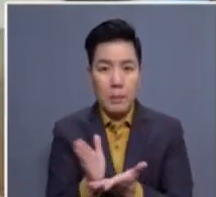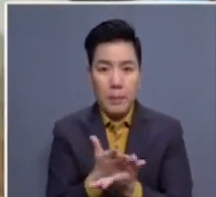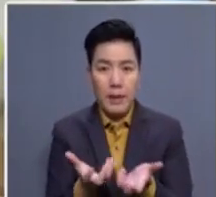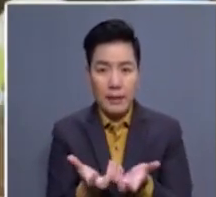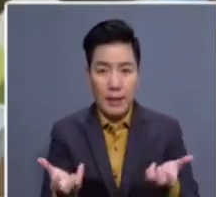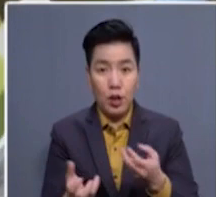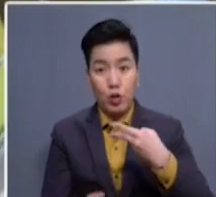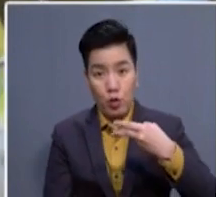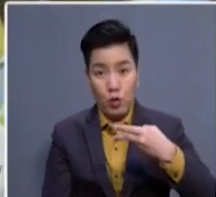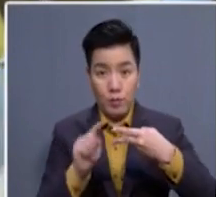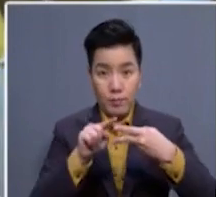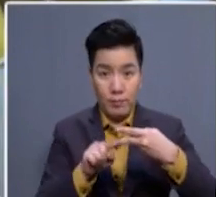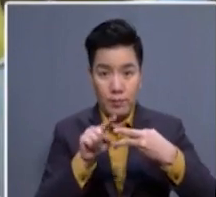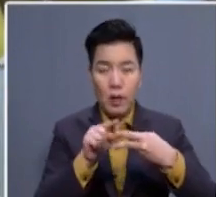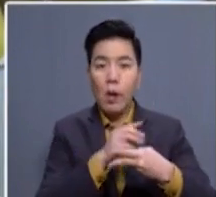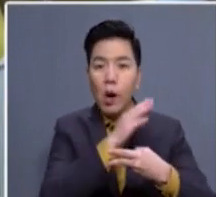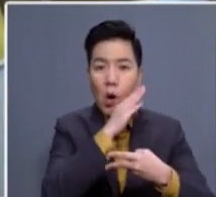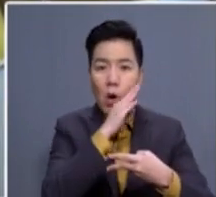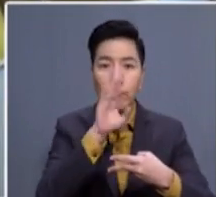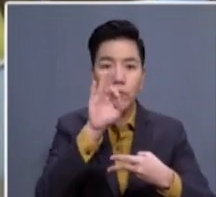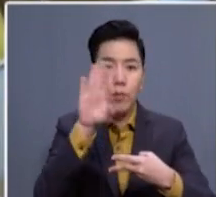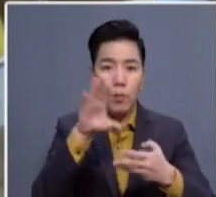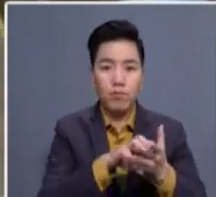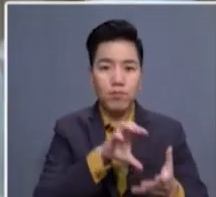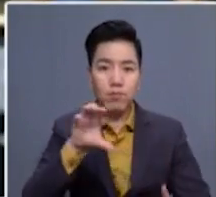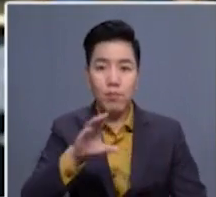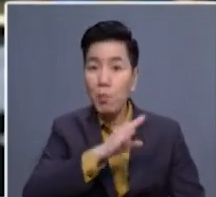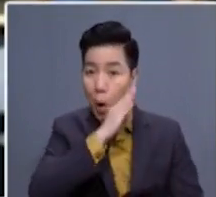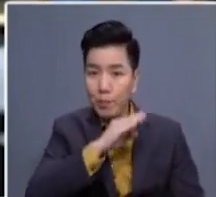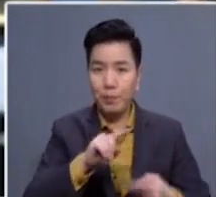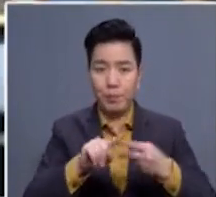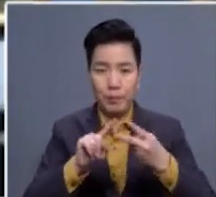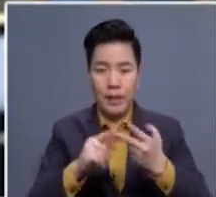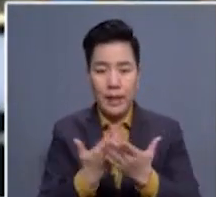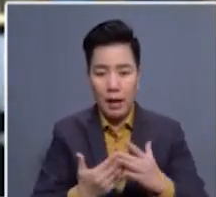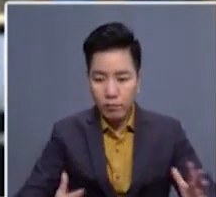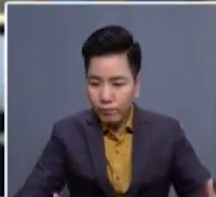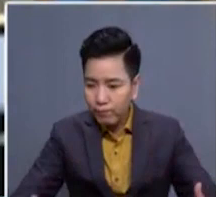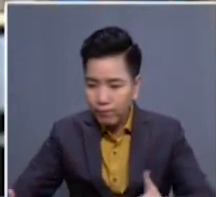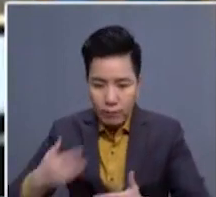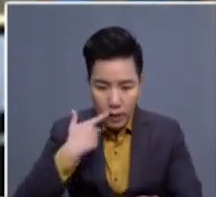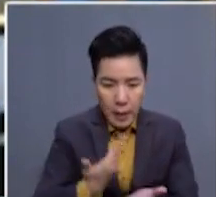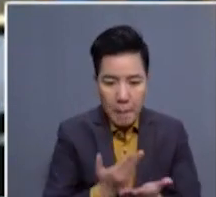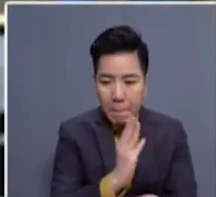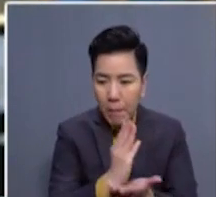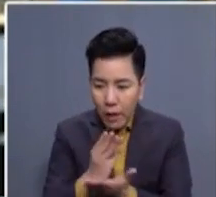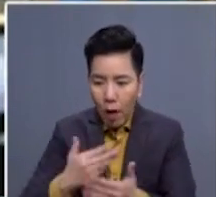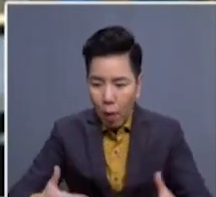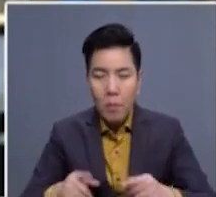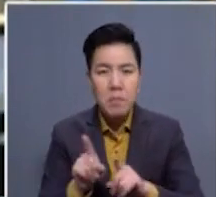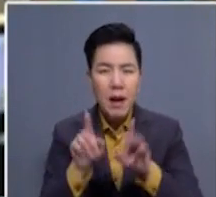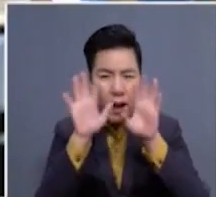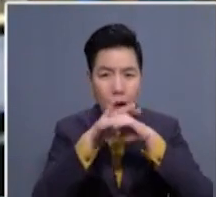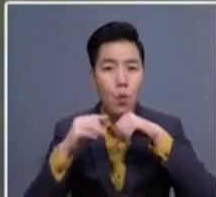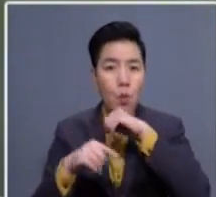2คดีคือความผิดเกี่ยวกับการปลอมแปลง Facebook แล้วก็ความผิดเกี่ยวกับการเรียรายเงินบริจาคซึ่งอาจจะเข้าฐานความผิดช่อโกง